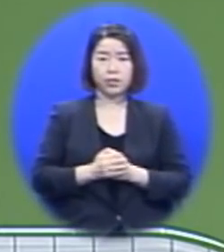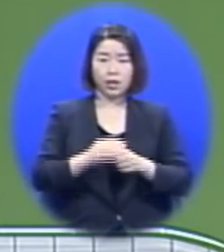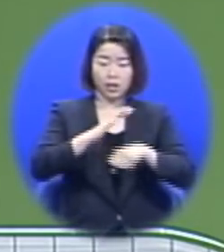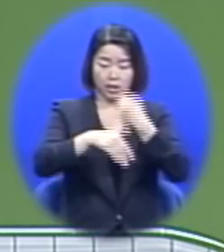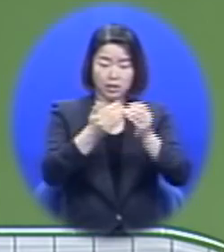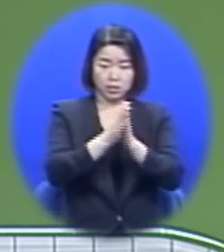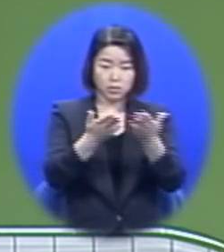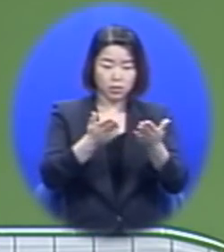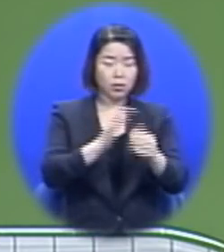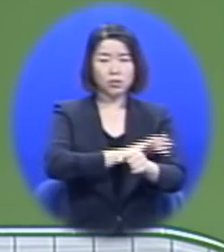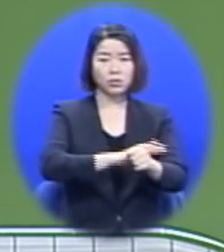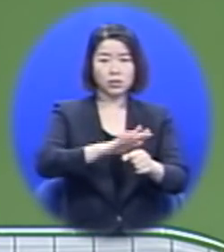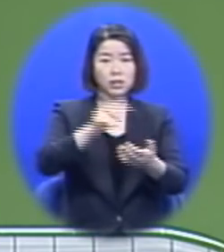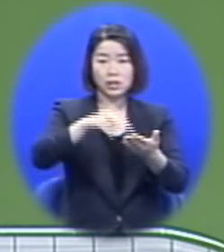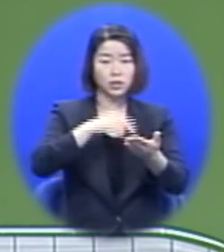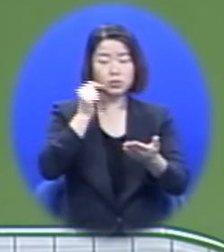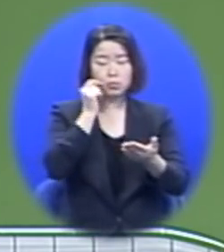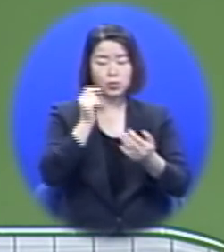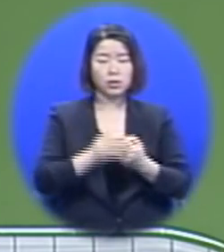성경도 제대로 읽을 수가 없어요.